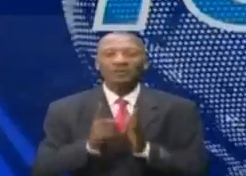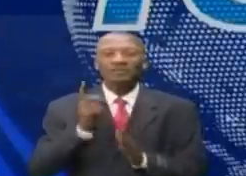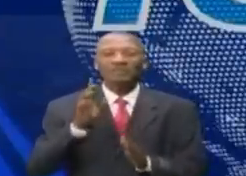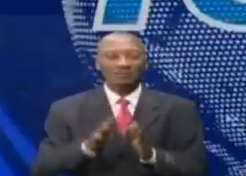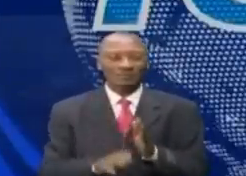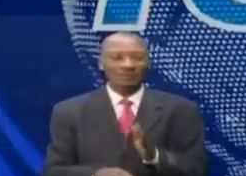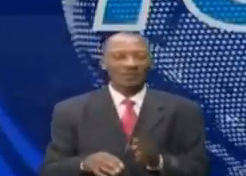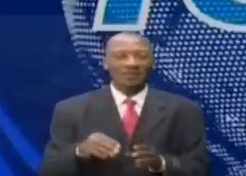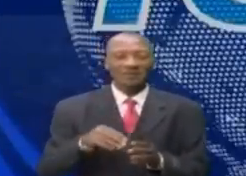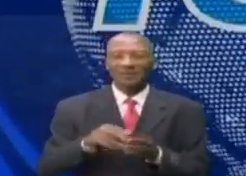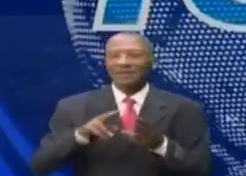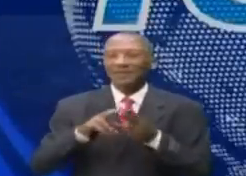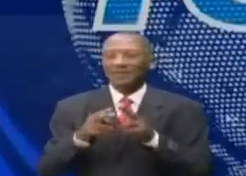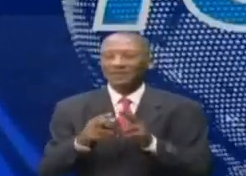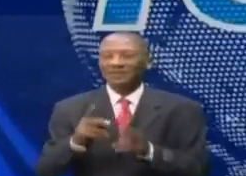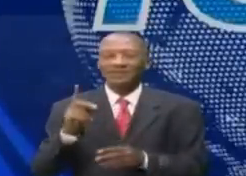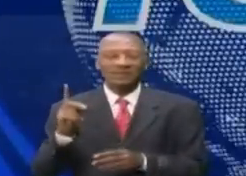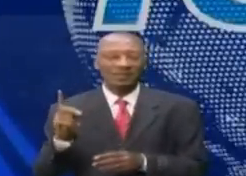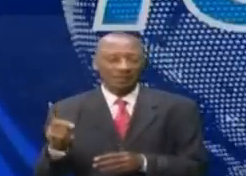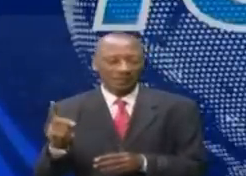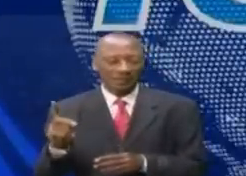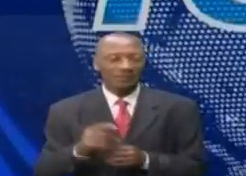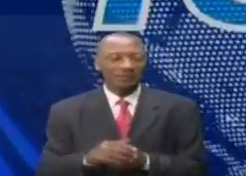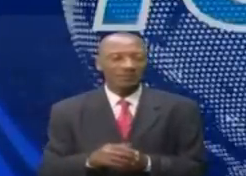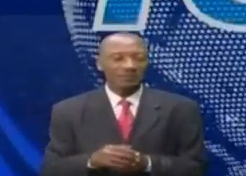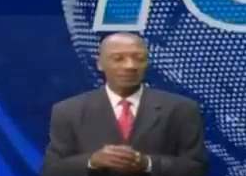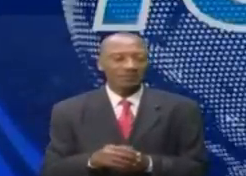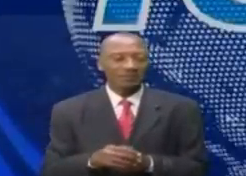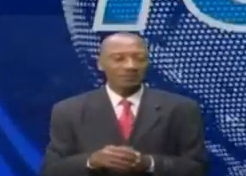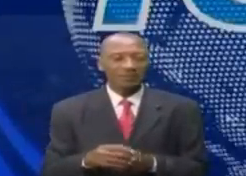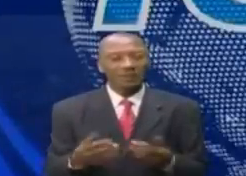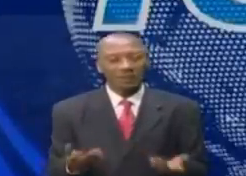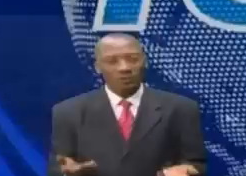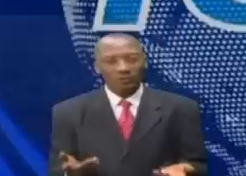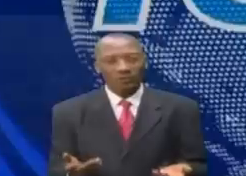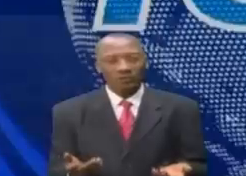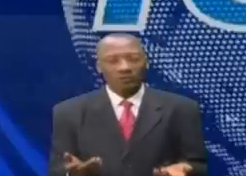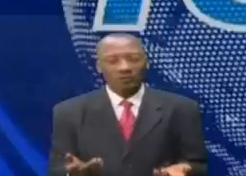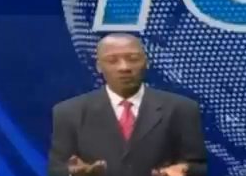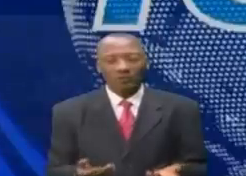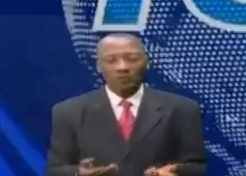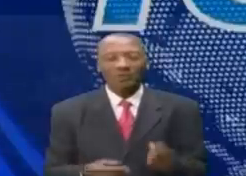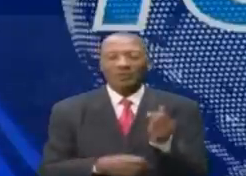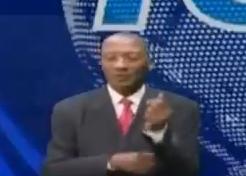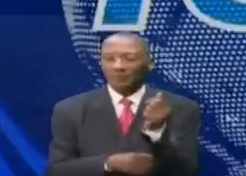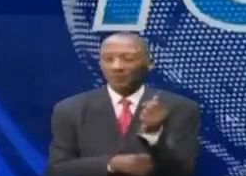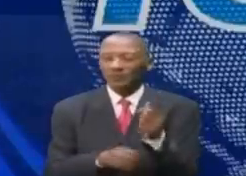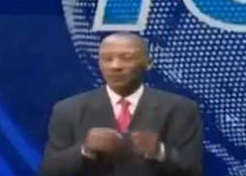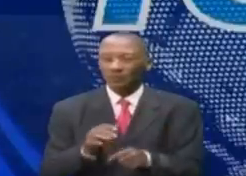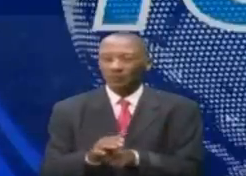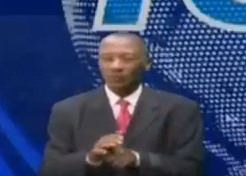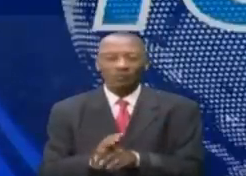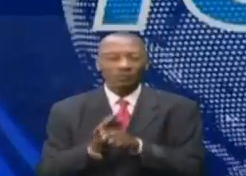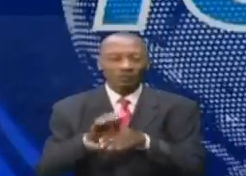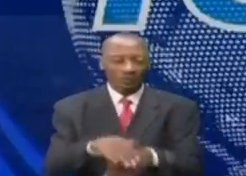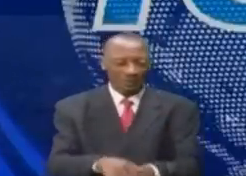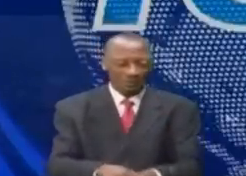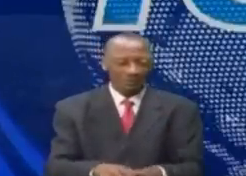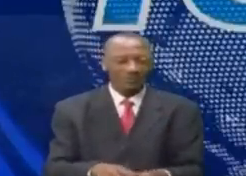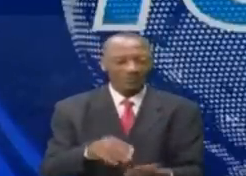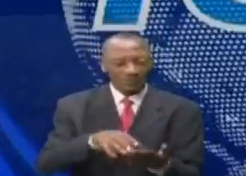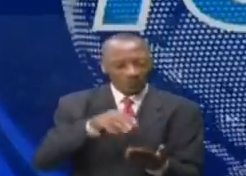Centre national de vulgarisation agricole financé par le gouvernement coréen à travers l'Agence coréenne de